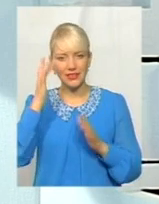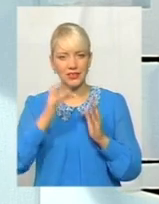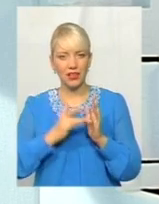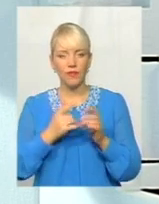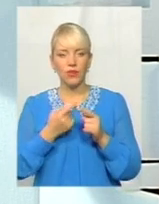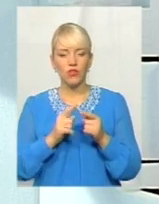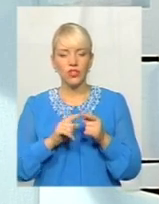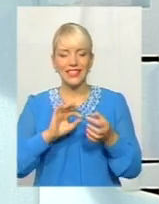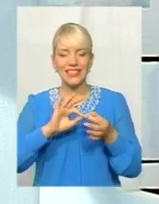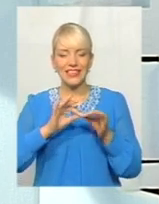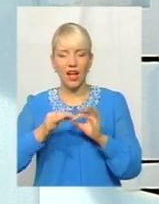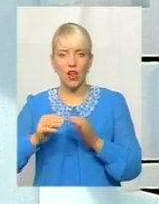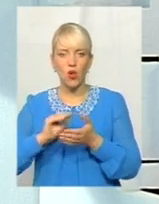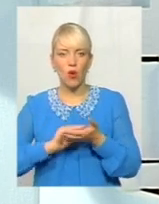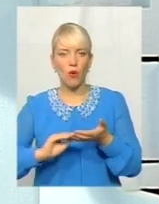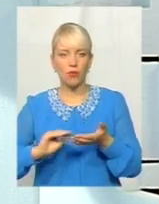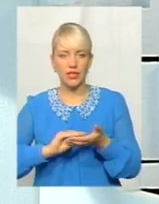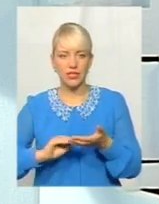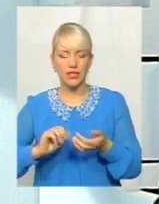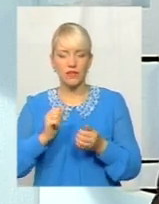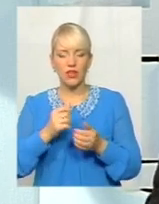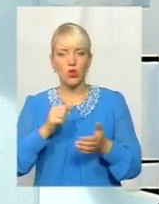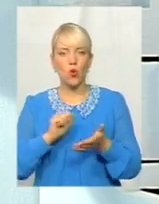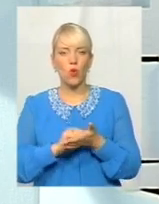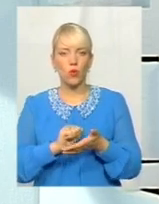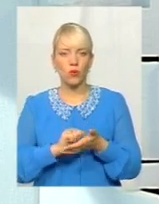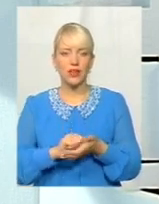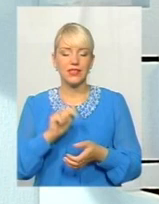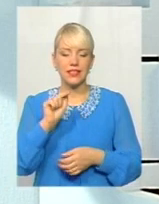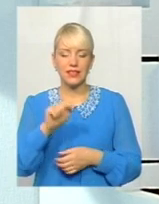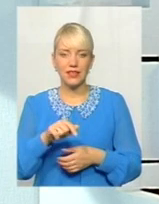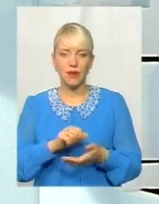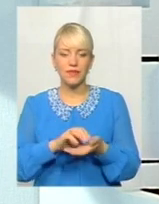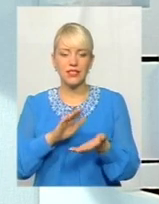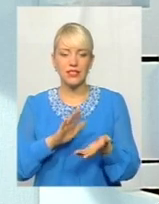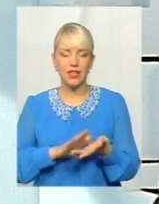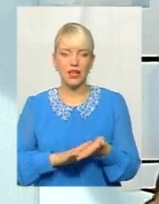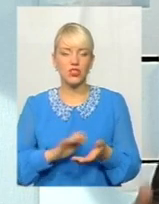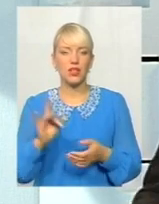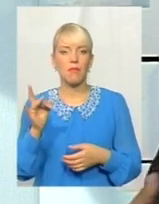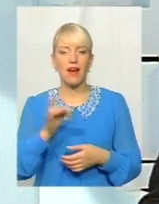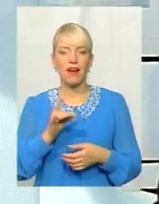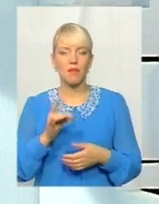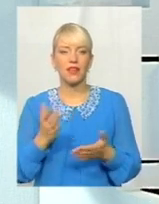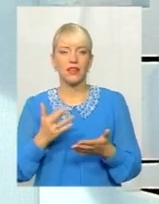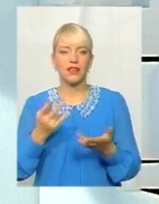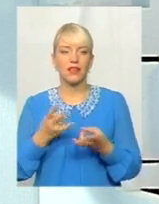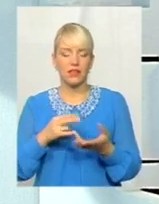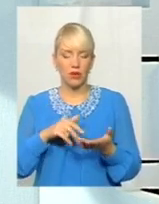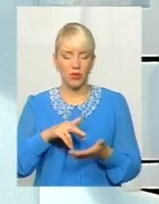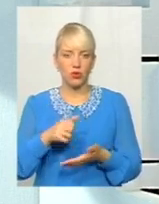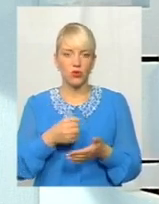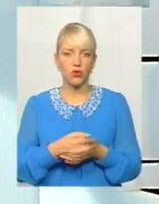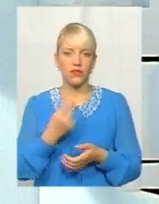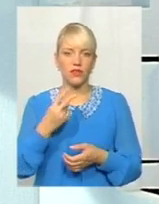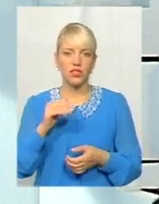детально описані в окремому документі. І, власне, там зазначені параметри, до яких треба дійти до 2030